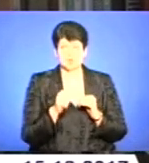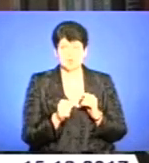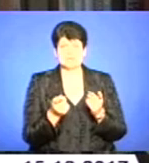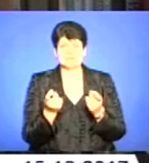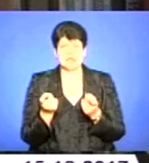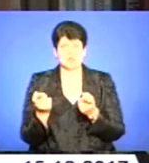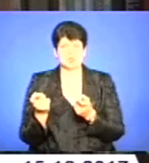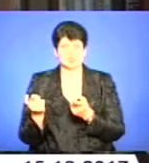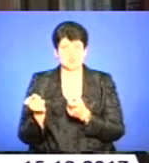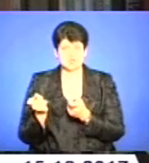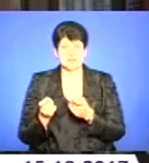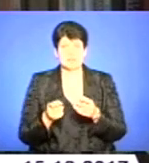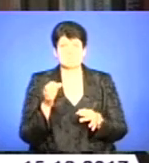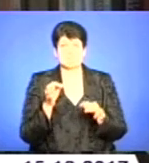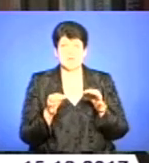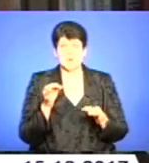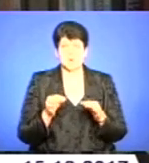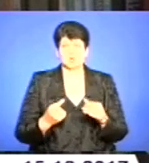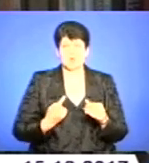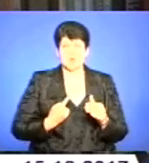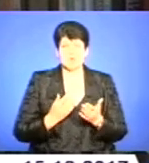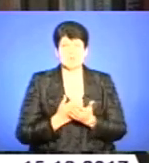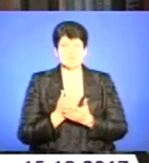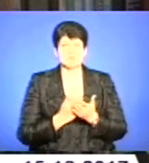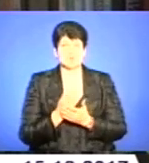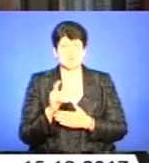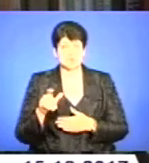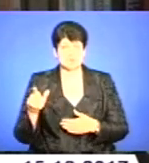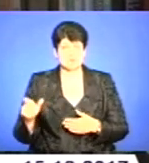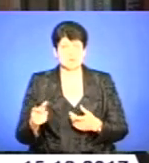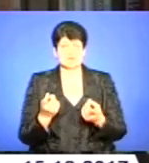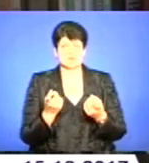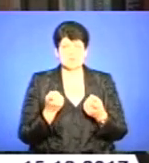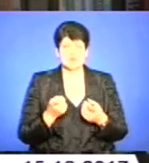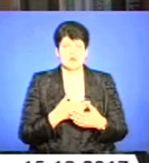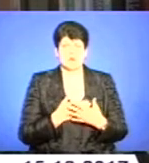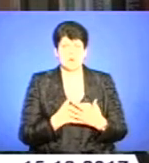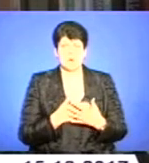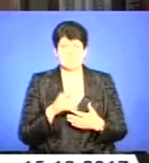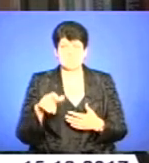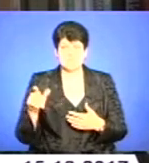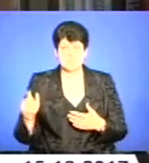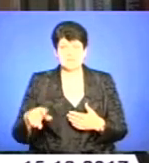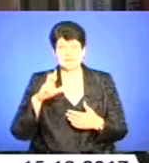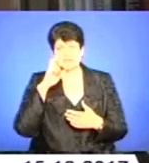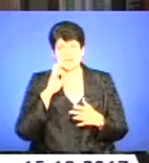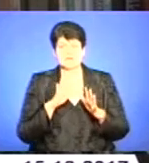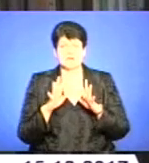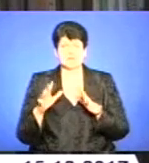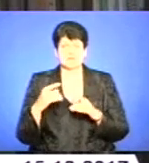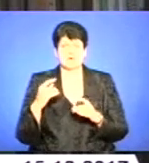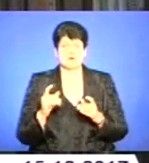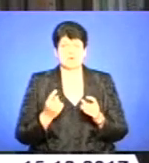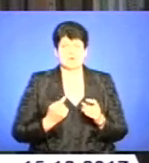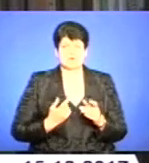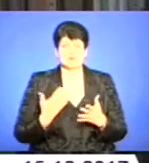залучені природоохоронні служби, залучена громадськість, залучена державна лісова охорона.